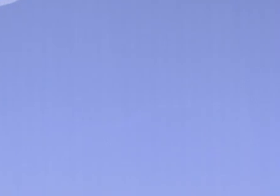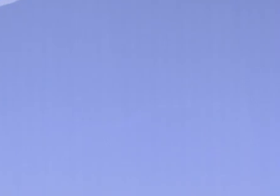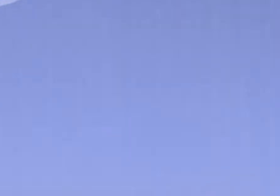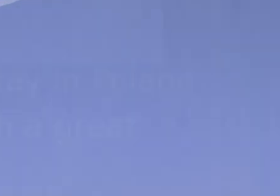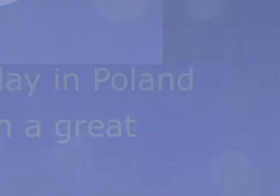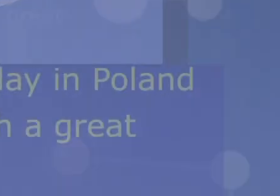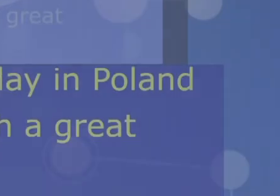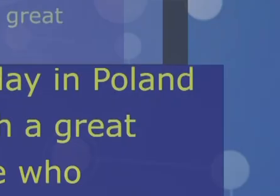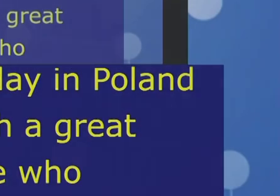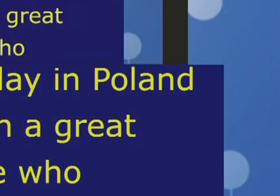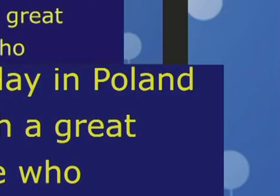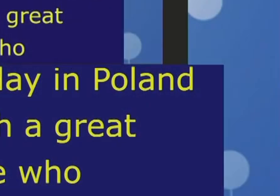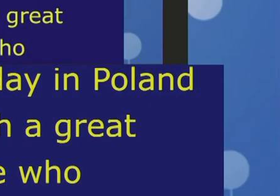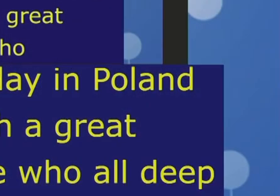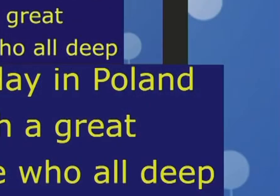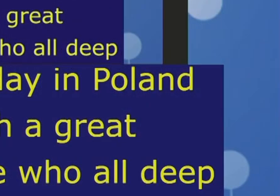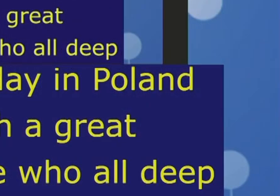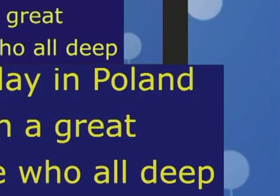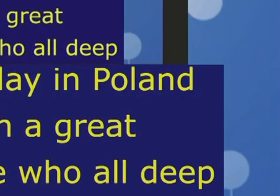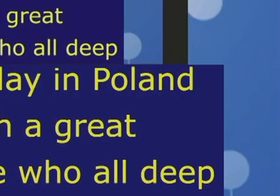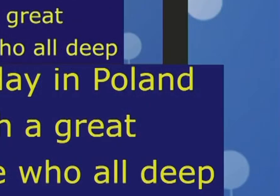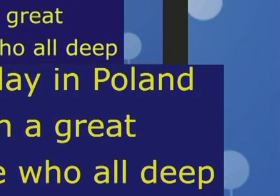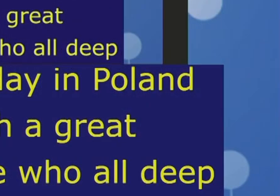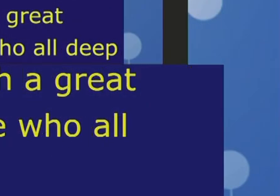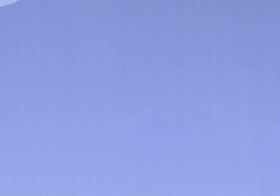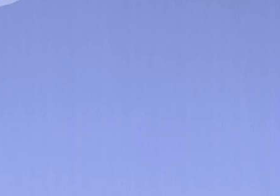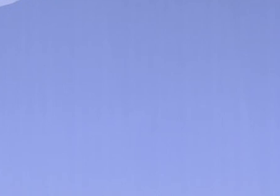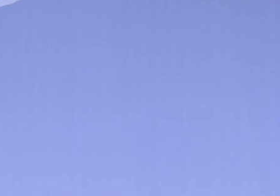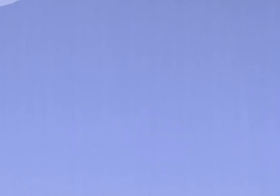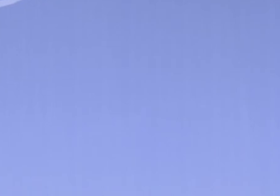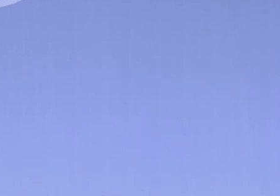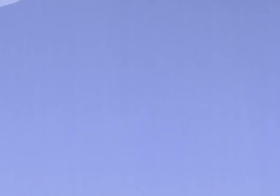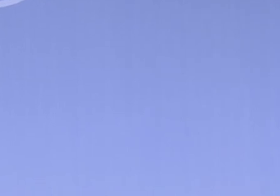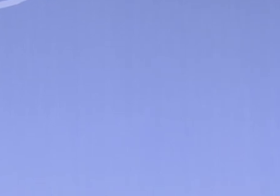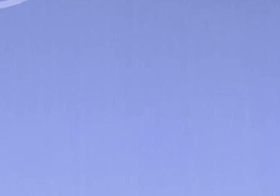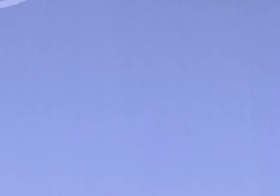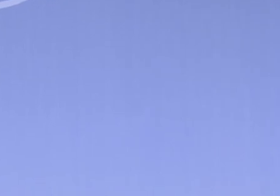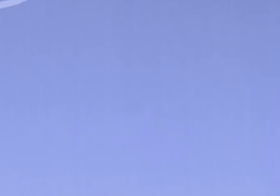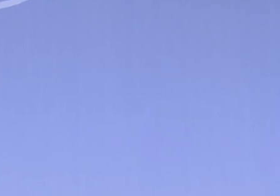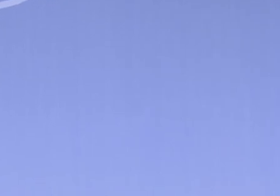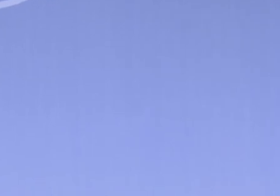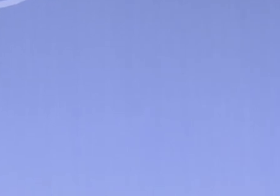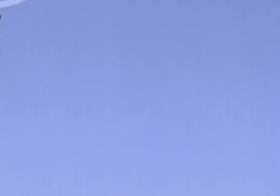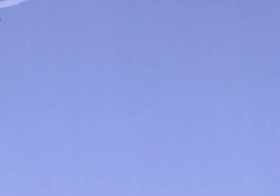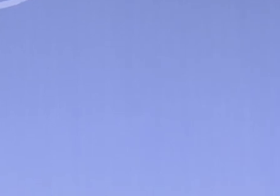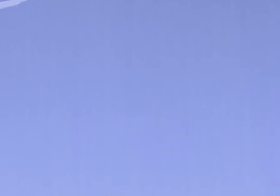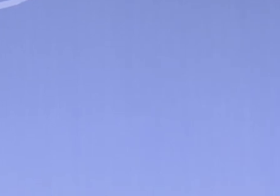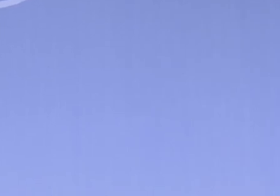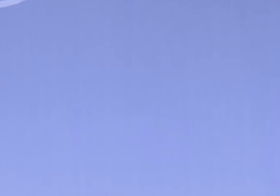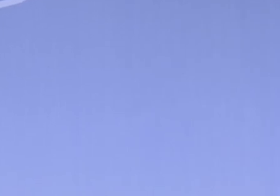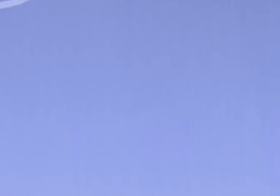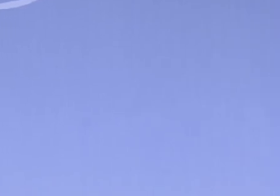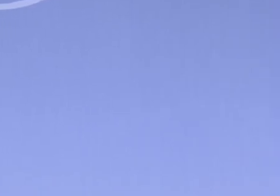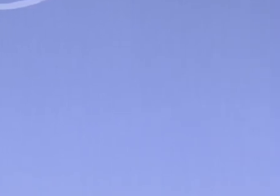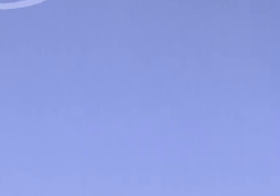ONZ. Cieszę się, że mogę być tutaj z Państwem, z osobami, którym tak bardzo bliski jest temat przemian cyfrowych.